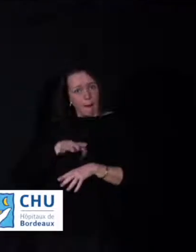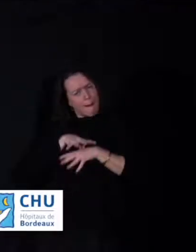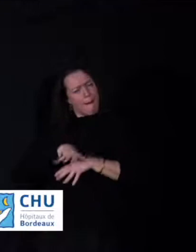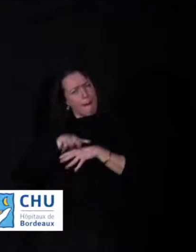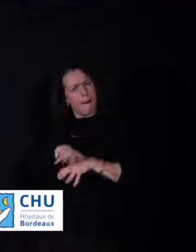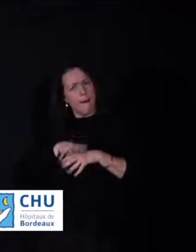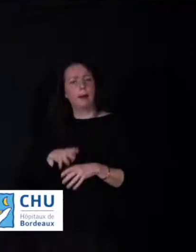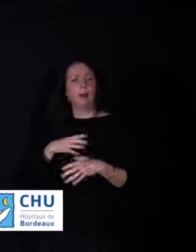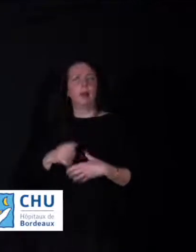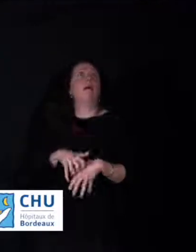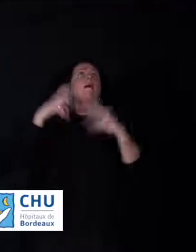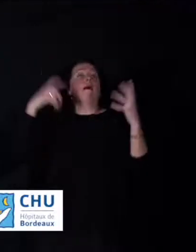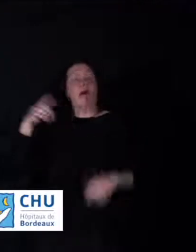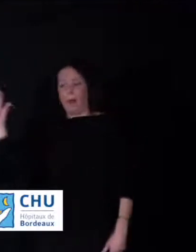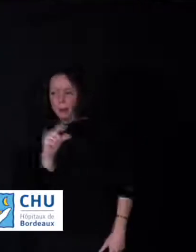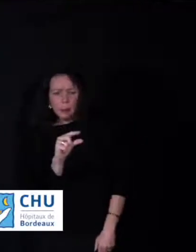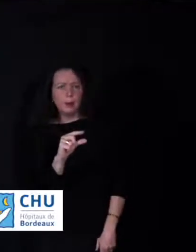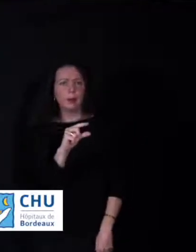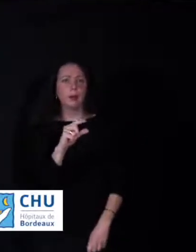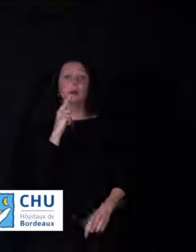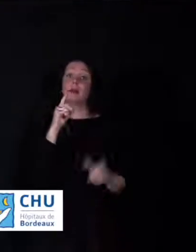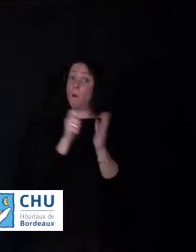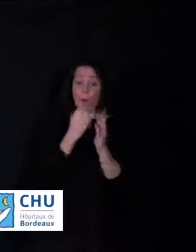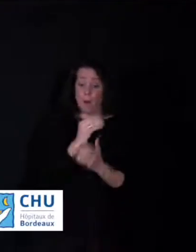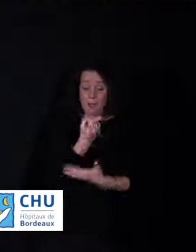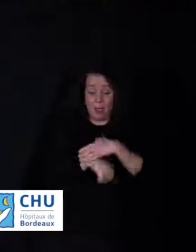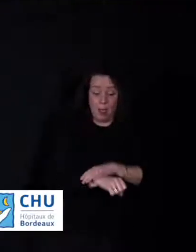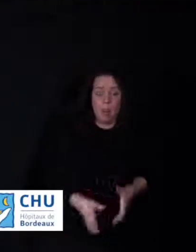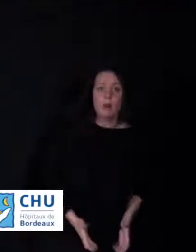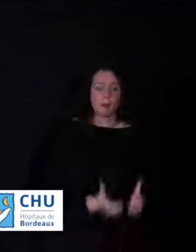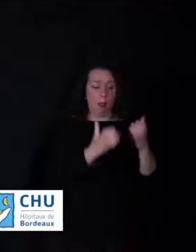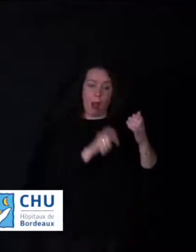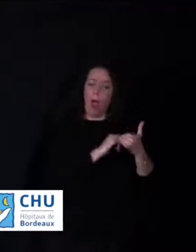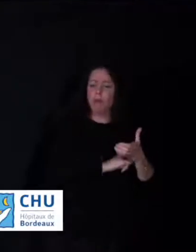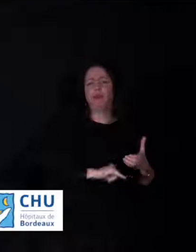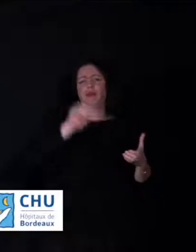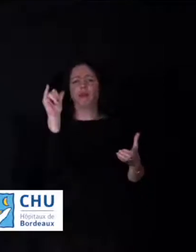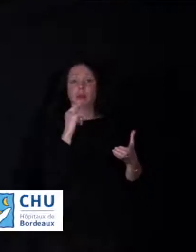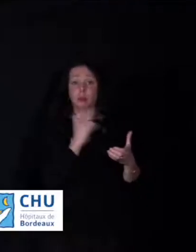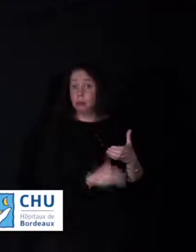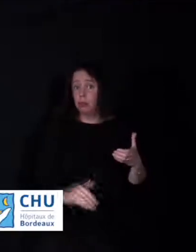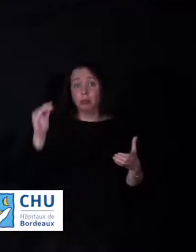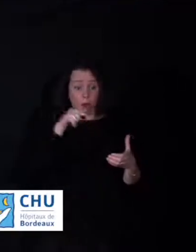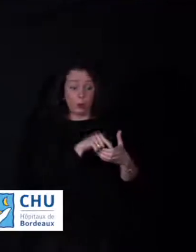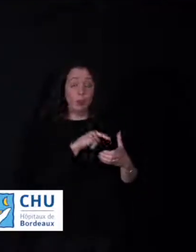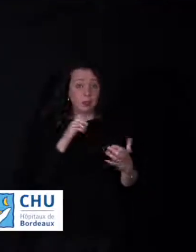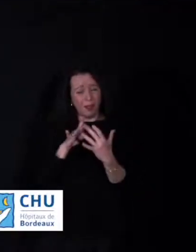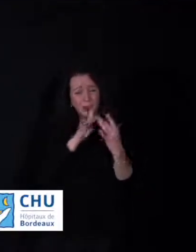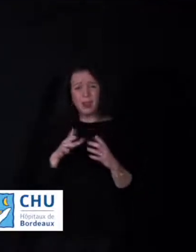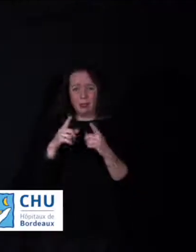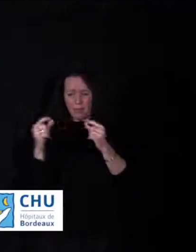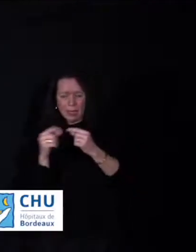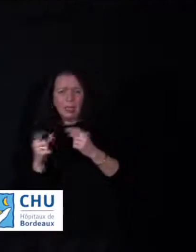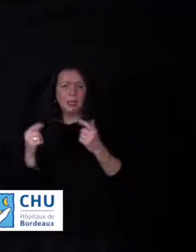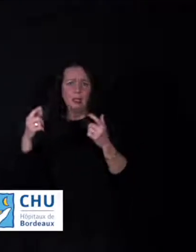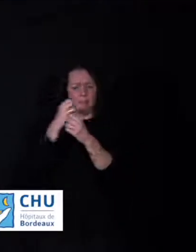est sans cesse, depuis que le bébé sort du ventre de sa mère, dès qu'il passe la filière génitale, il est en contact avec des bactéries,